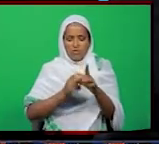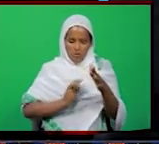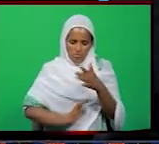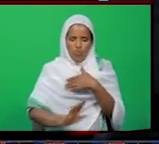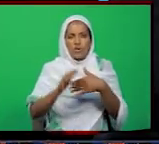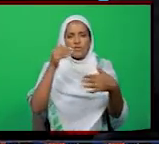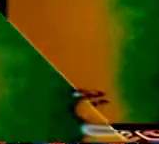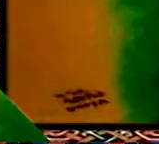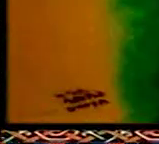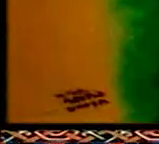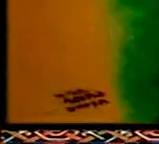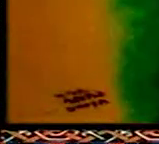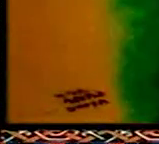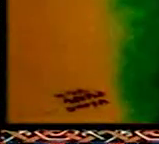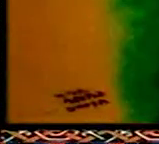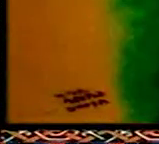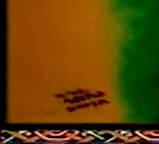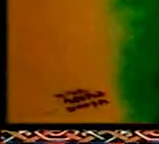ለመወለድ በቃች።